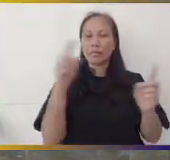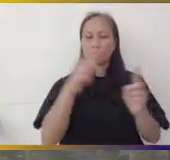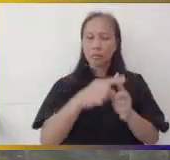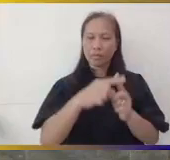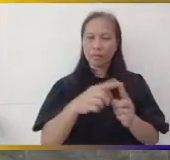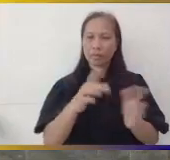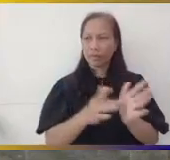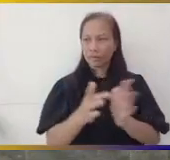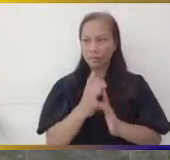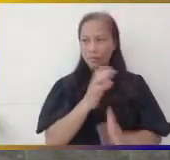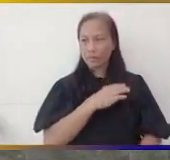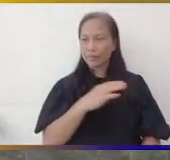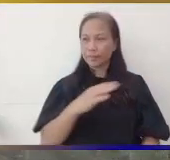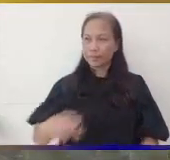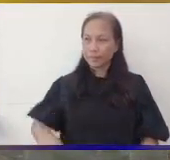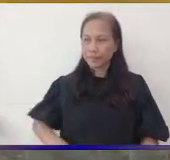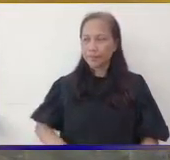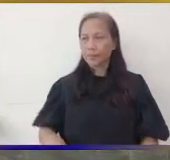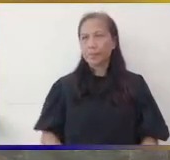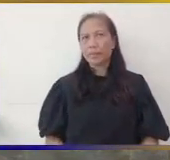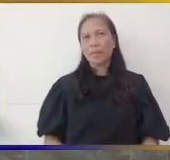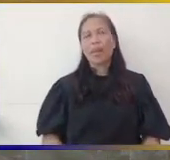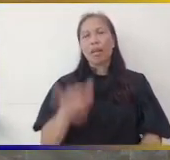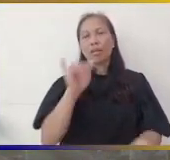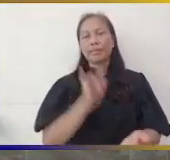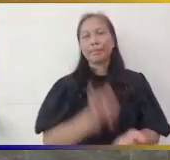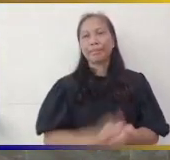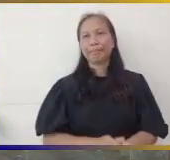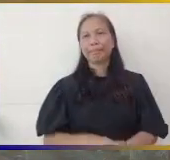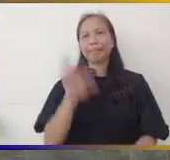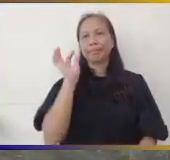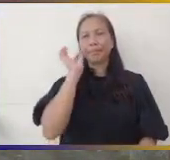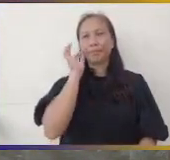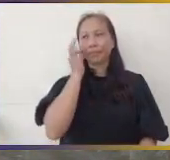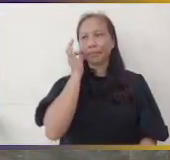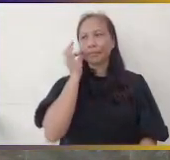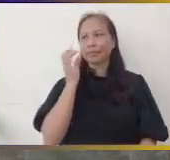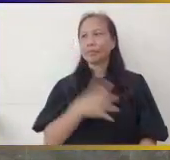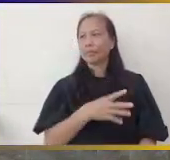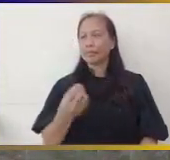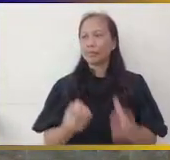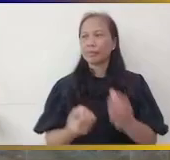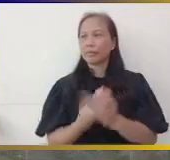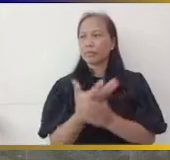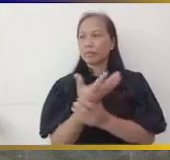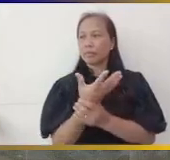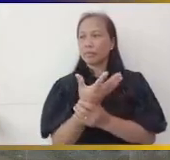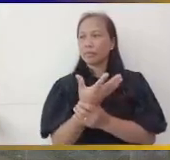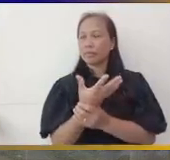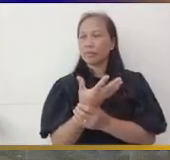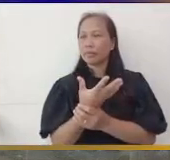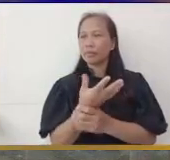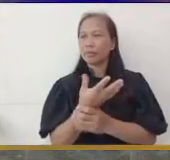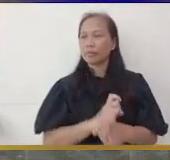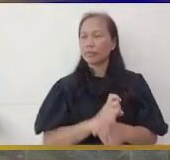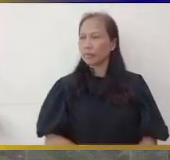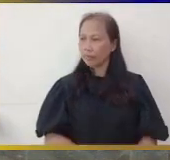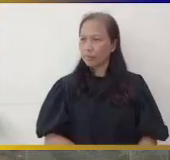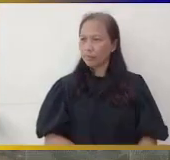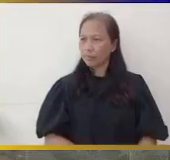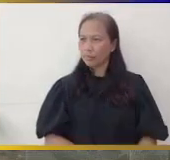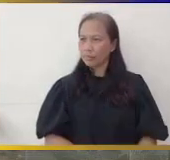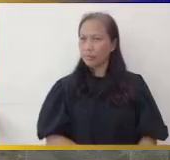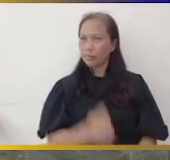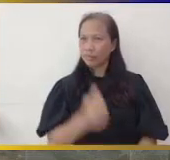Yung sinasabi ko sa inyo Kaya nga nagbubunga eh Okay nagbubunga so pagdating dito kay Arnold of resia